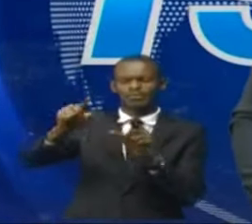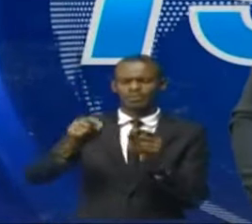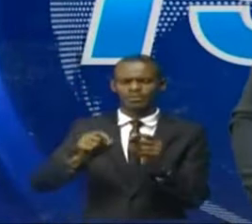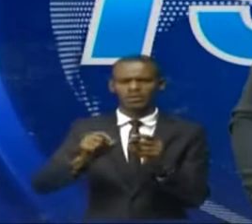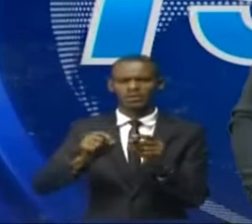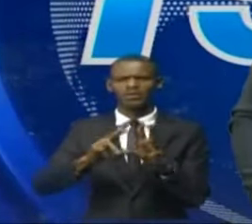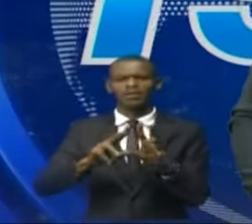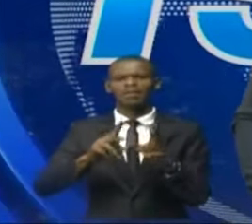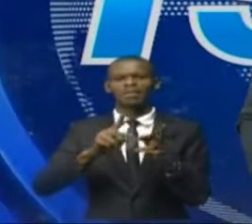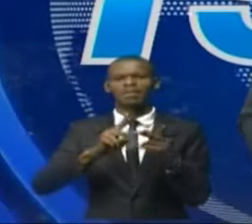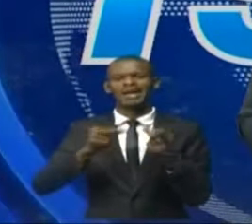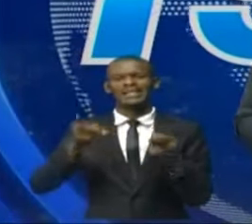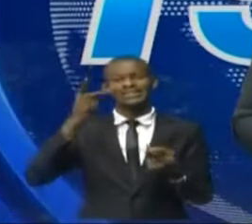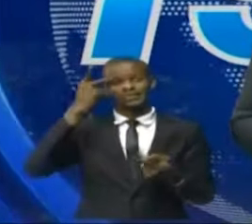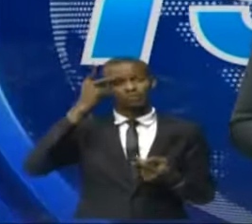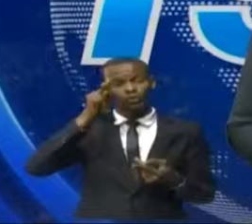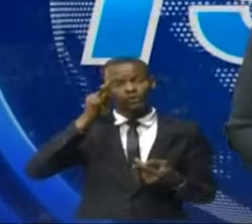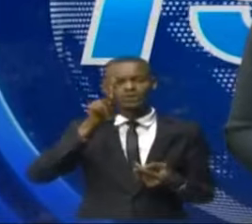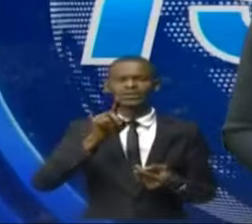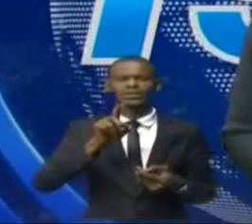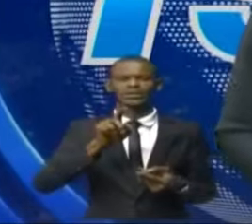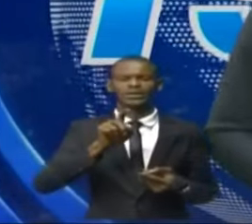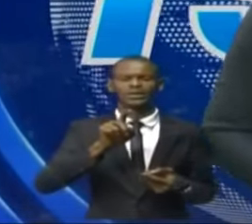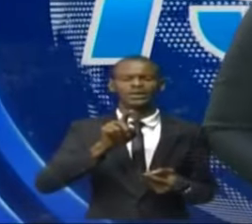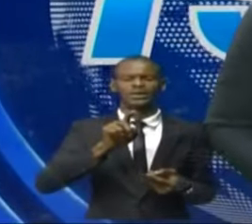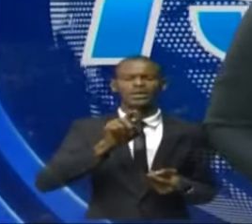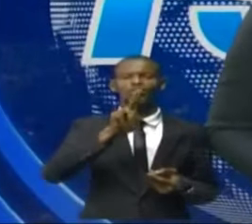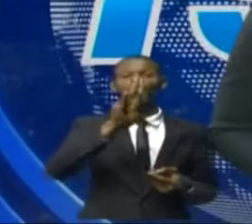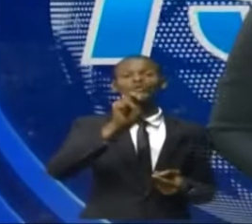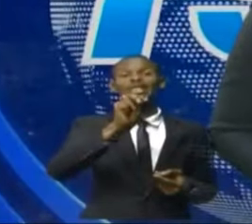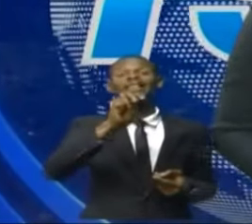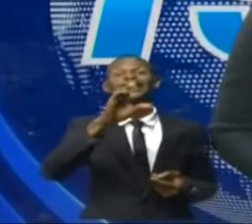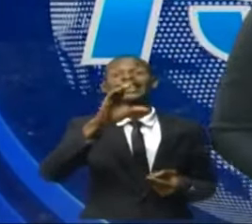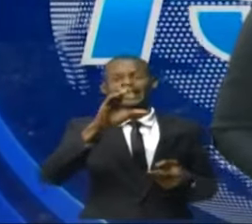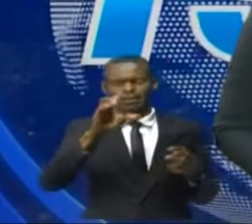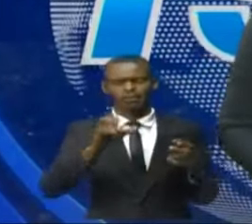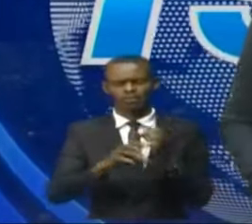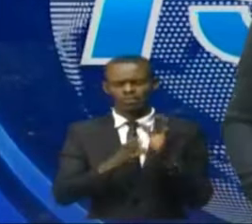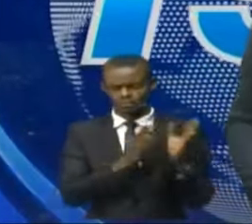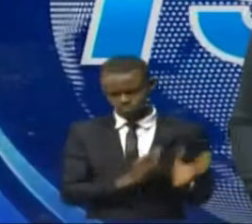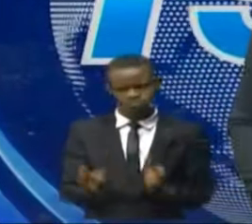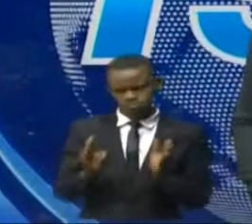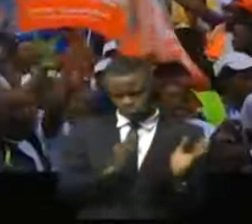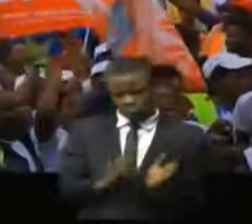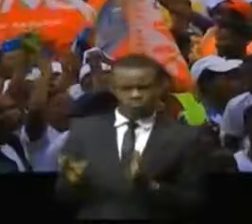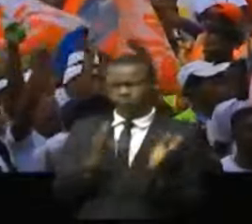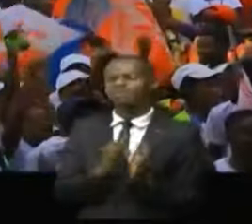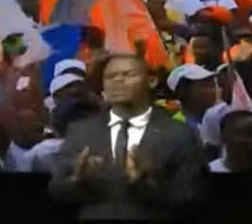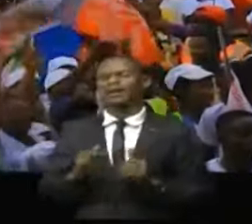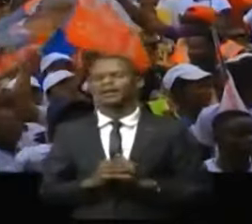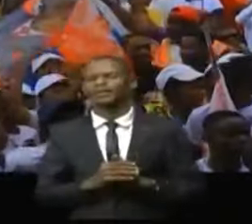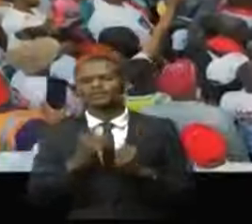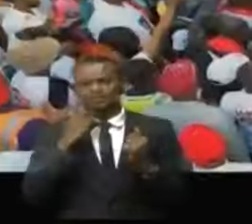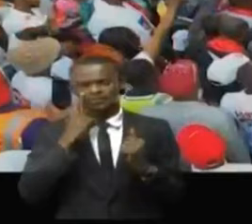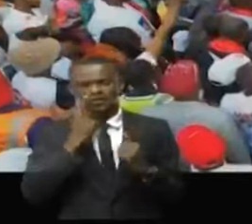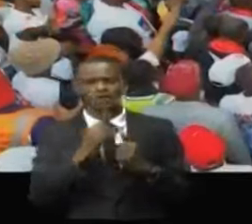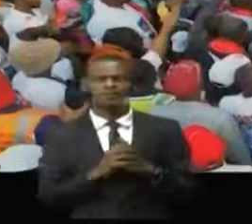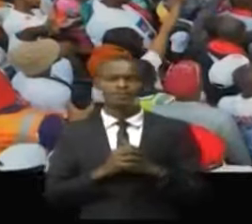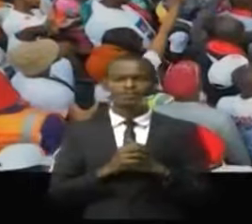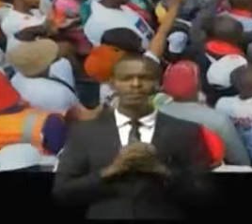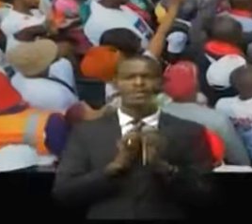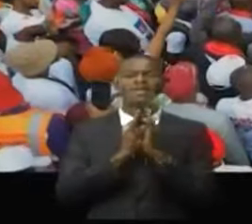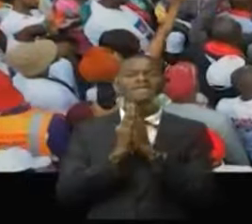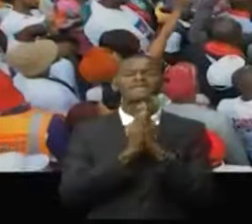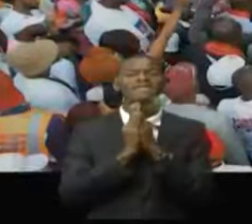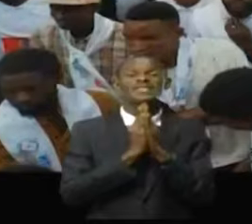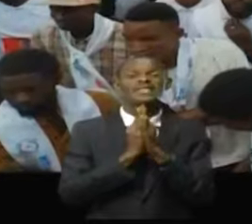sa tournée pour ranger déjà ses troupes pour une victoire écrasante. La nation congolaise de Vital Kamerhe a démontré